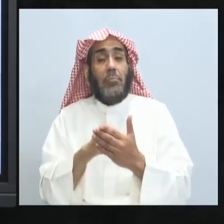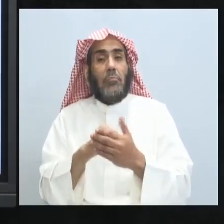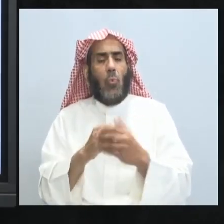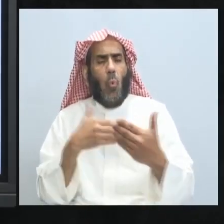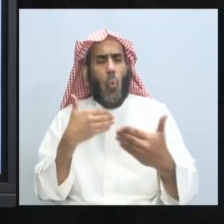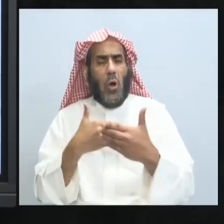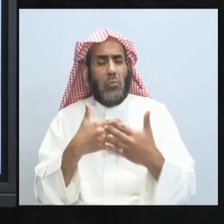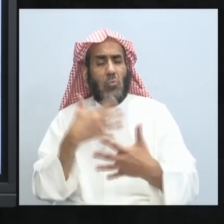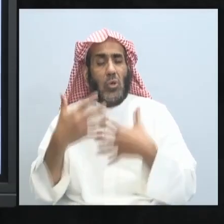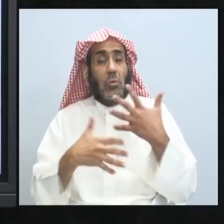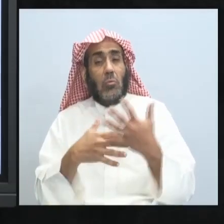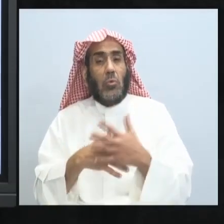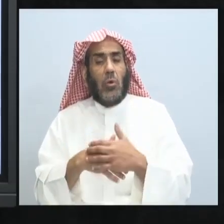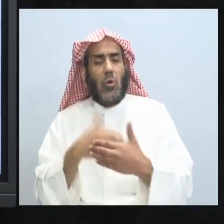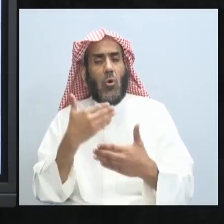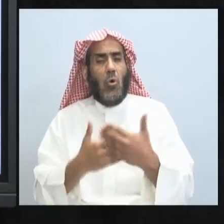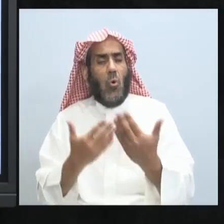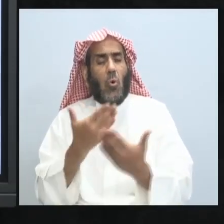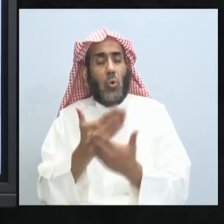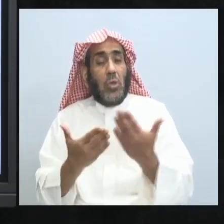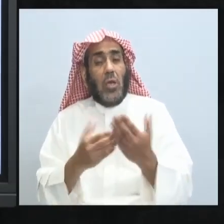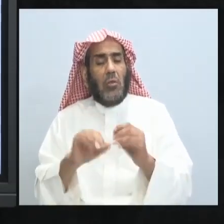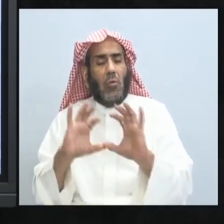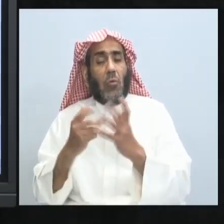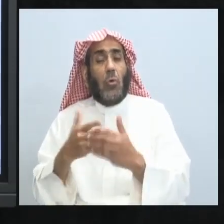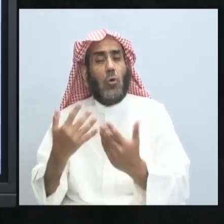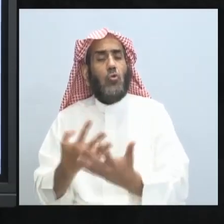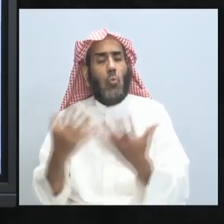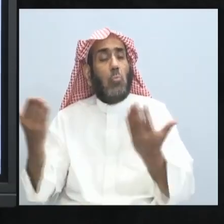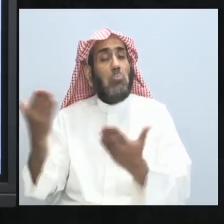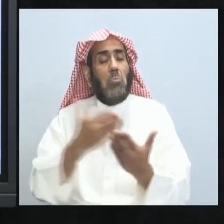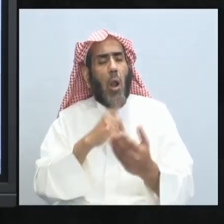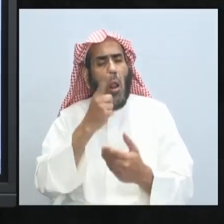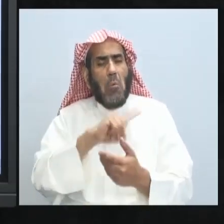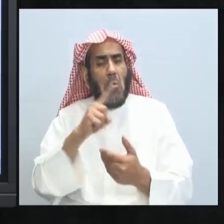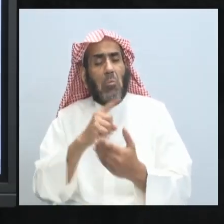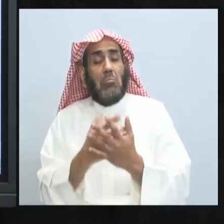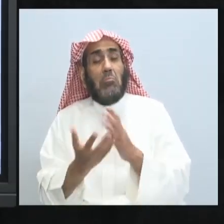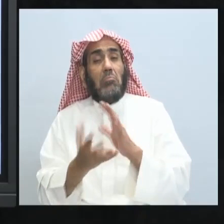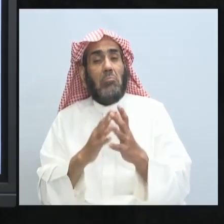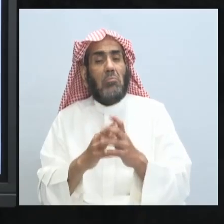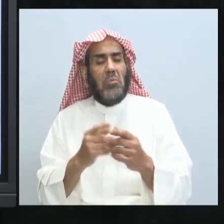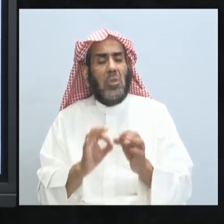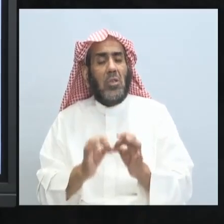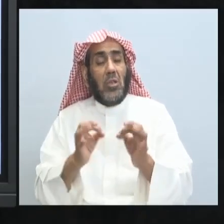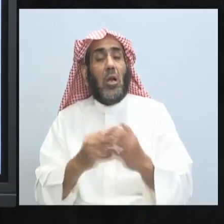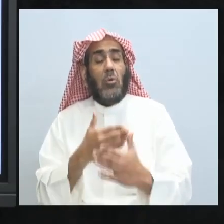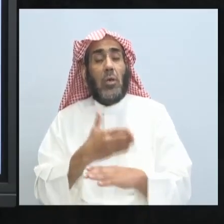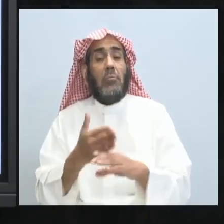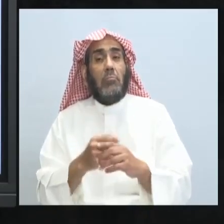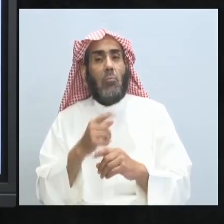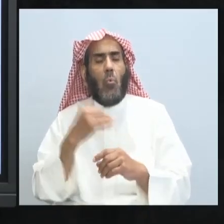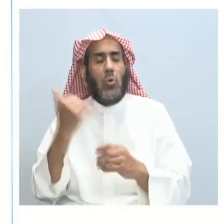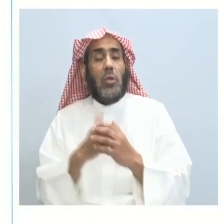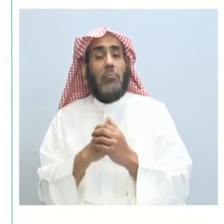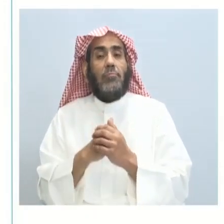اواجه مشكلات هنالك حجوزات الفرق هنالك الجمهور سيحضر وبالتالي لا يمكن قد يكون التاجيل او التاخير لذلك